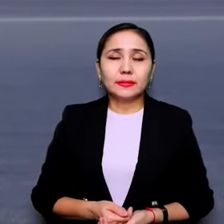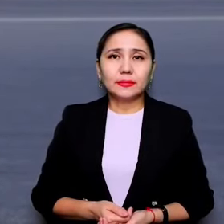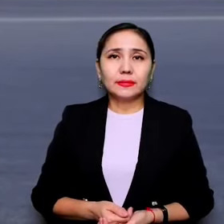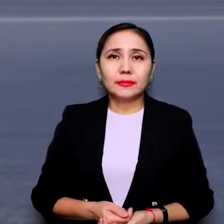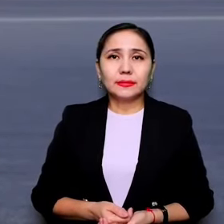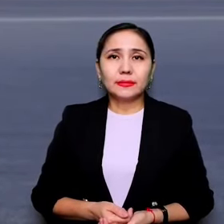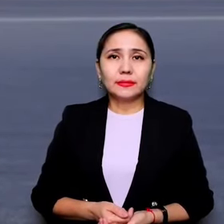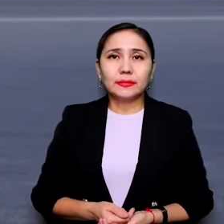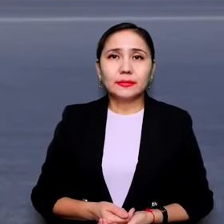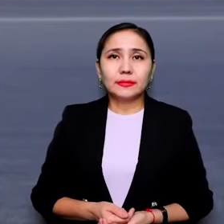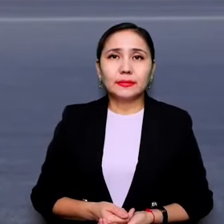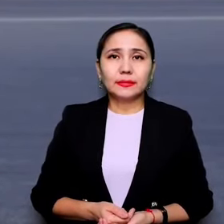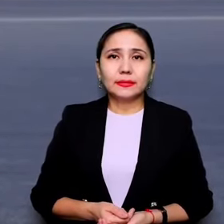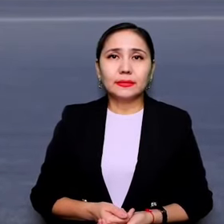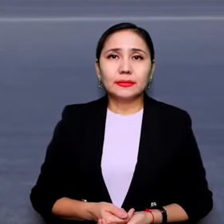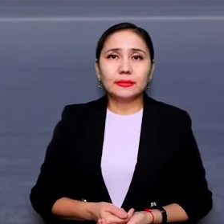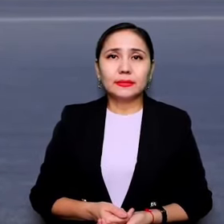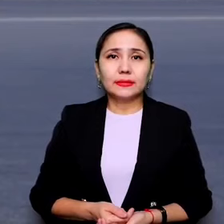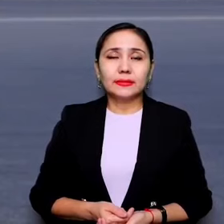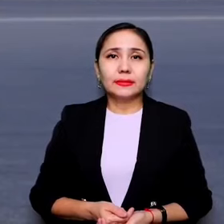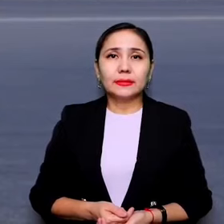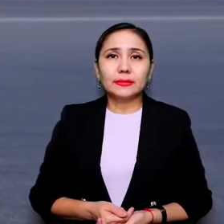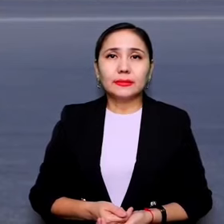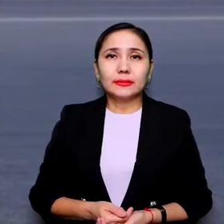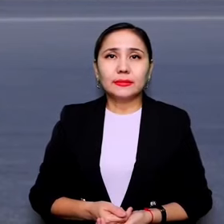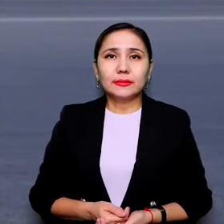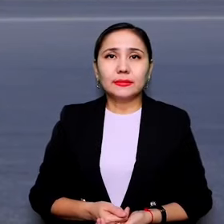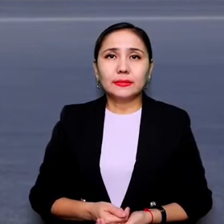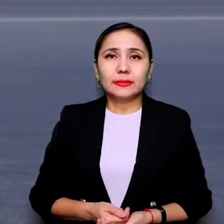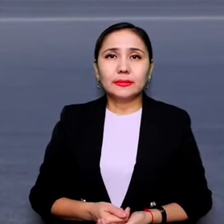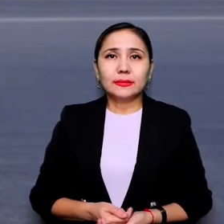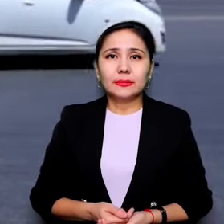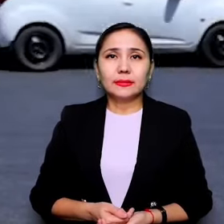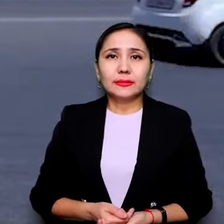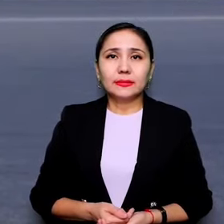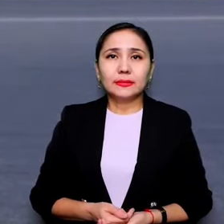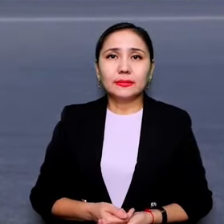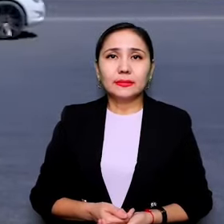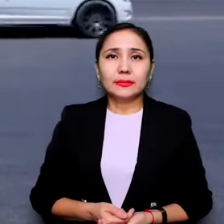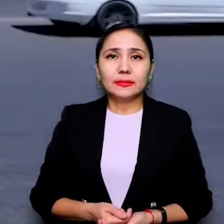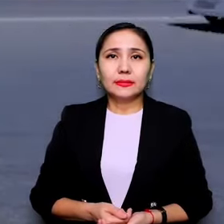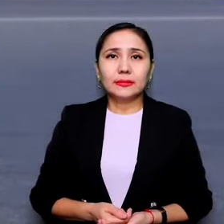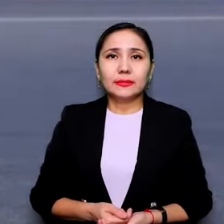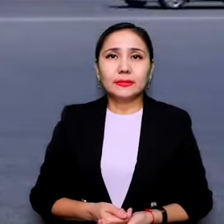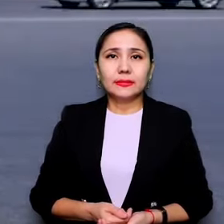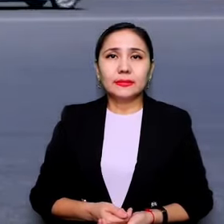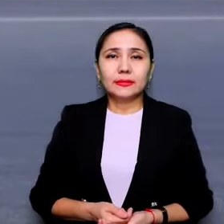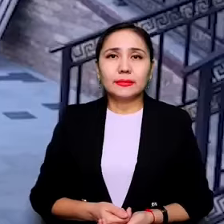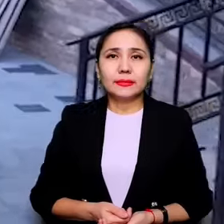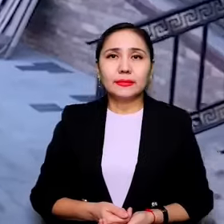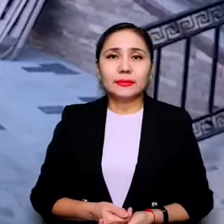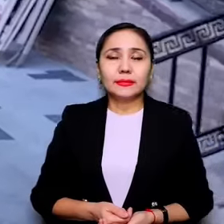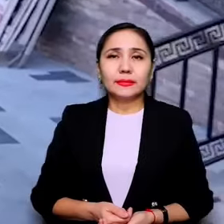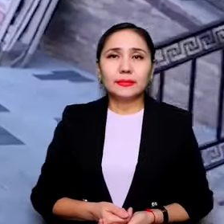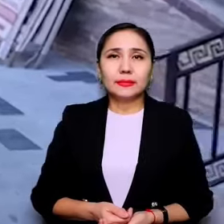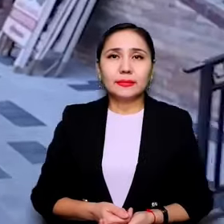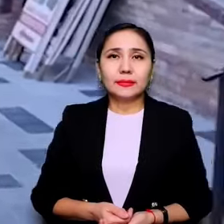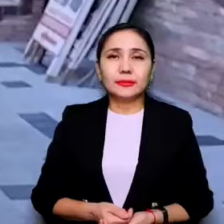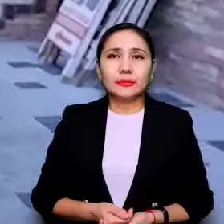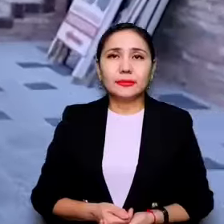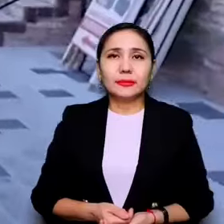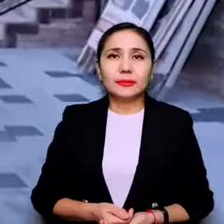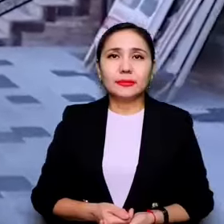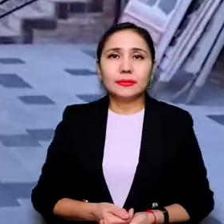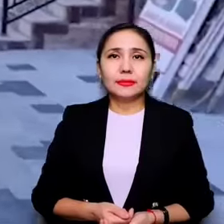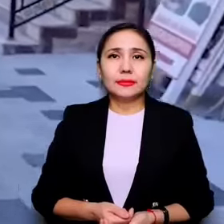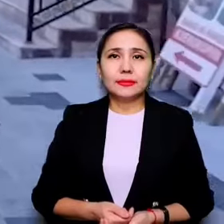o'ng tomonida ko'p qavatli uylar va ularning tagida bir qator bo'lib turli xil maishiy mahsulotlar do'konlari. O'ng tomonida esa